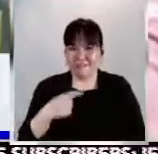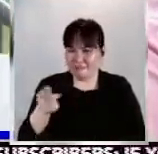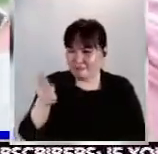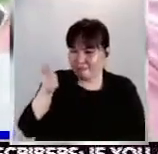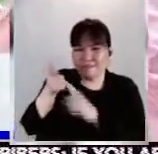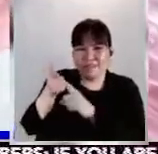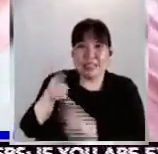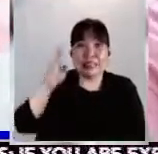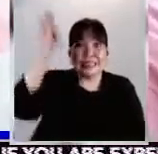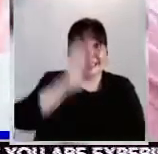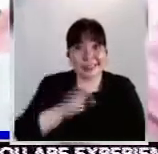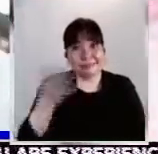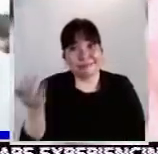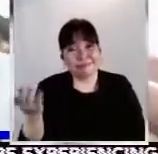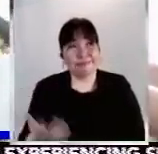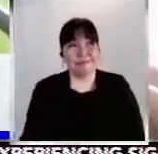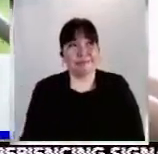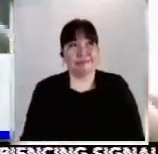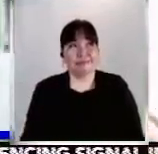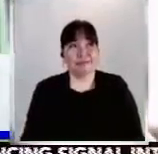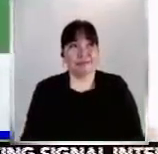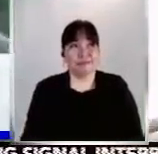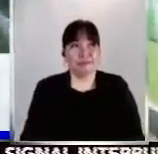ako? May lagnat ka, sir.